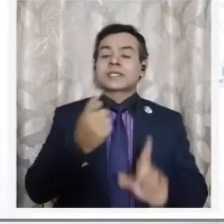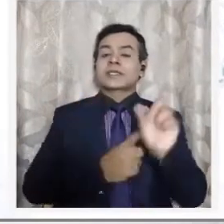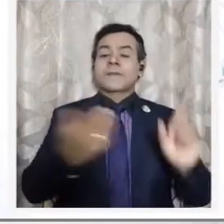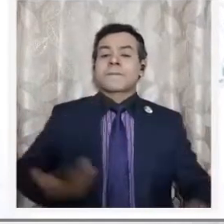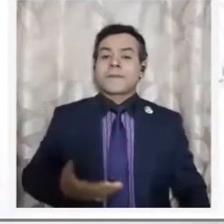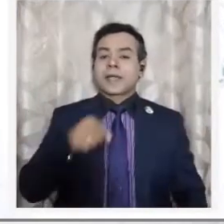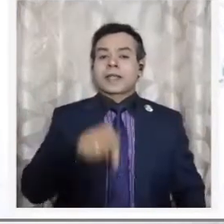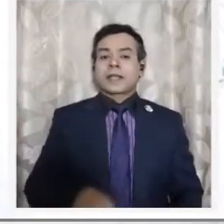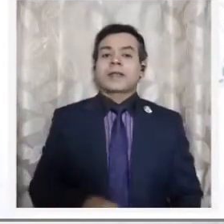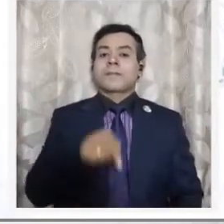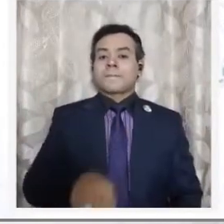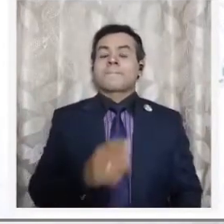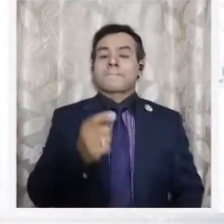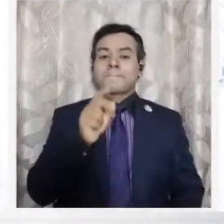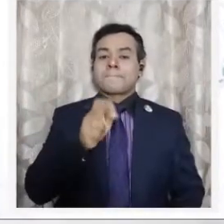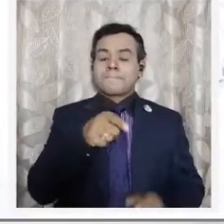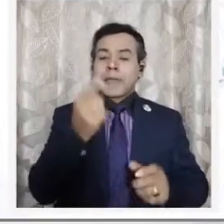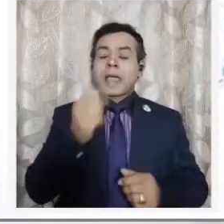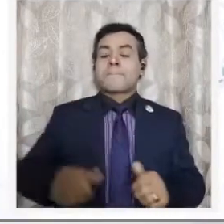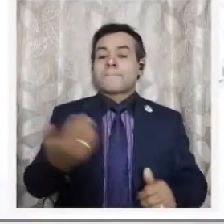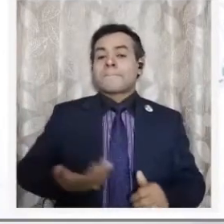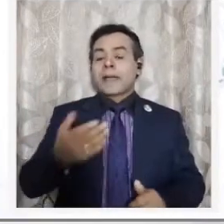আজ পর্যন্ত মোট আক্রান্ত রোগীর সংখ্যা